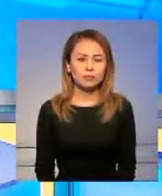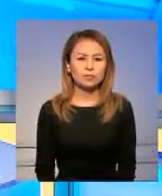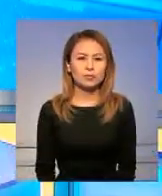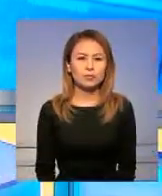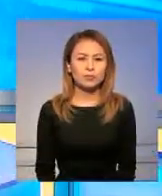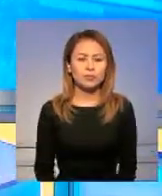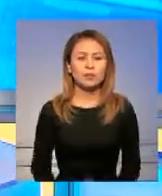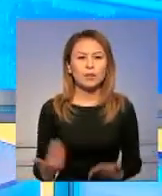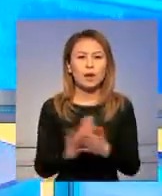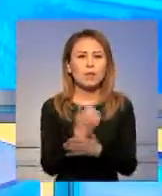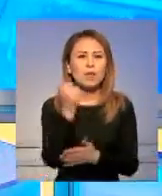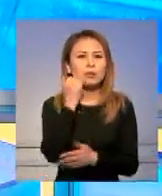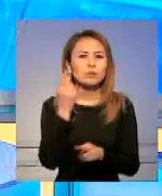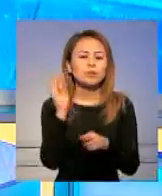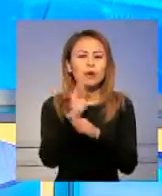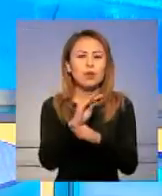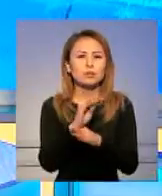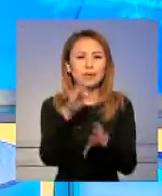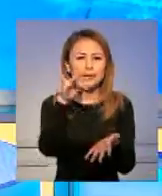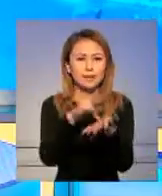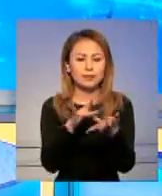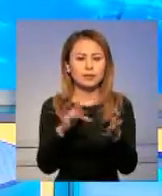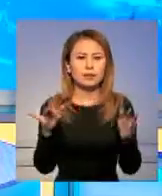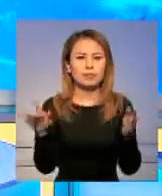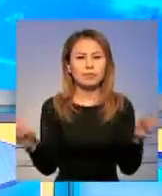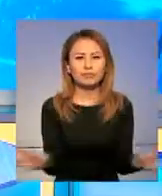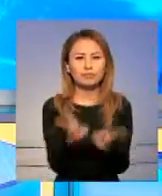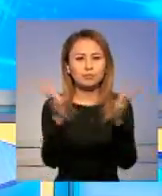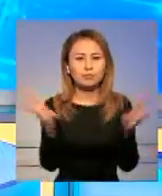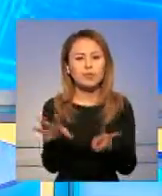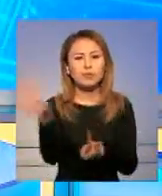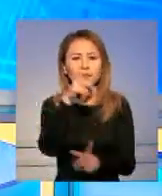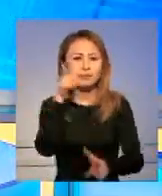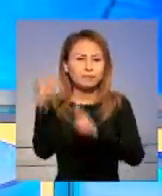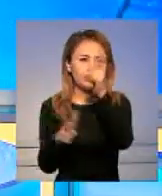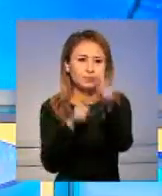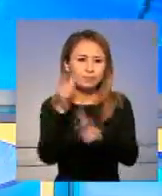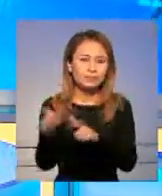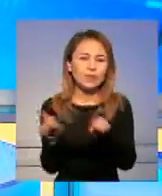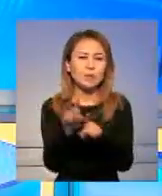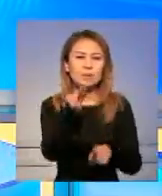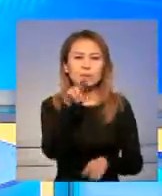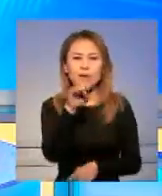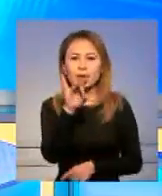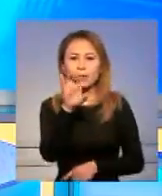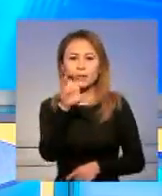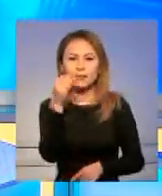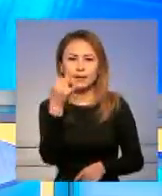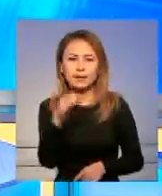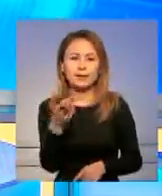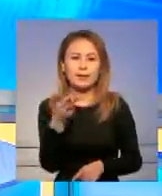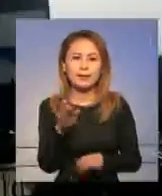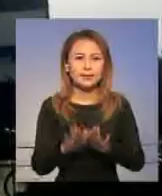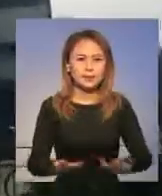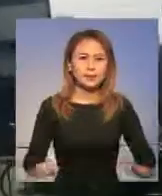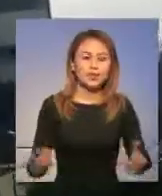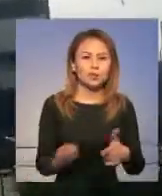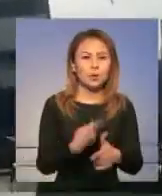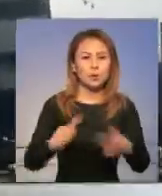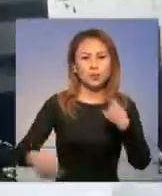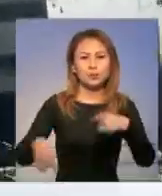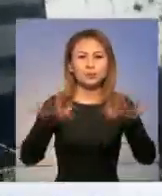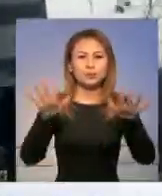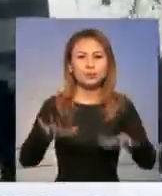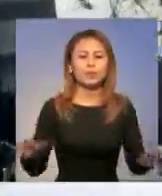Жахан жаңалықтары. Мәскеуде тағы да сауда орталығы отқа оранып, халық дүрлікті. Бұл жолы өрт шаһардың шығысындағы Персей для детей сауда